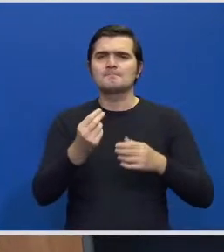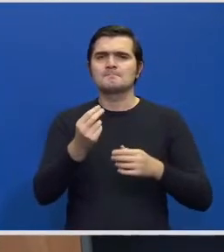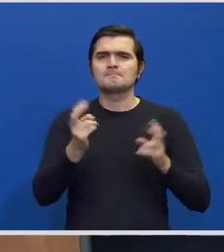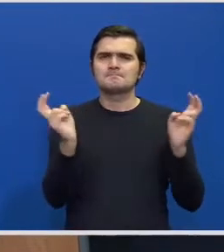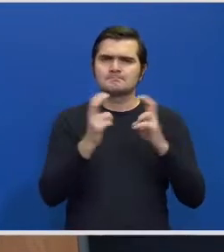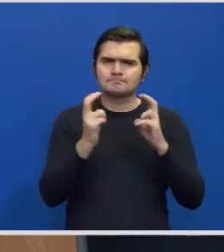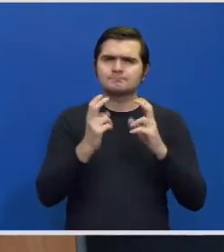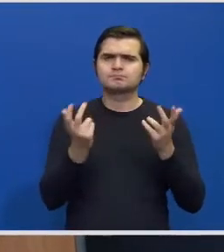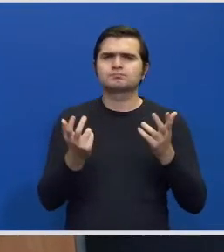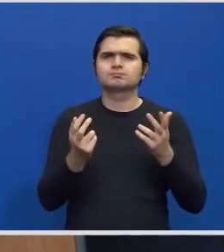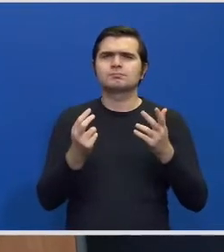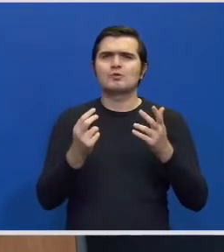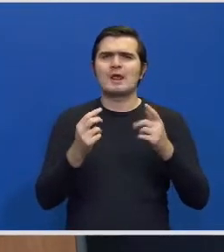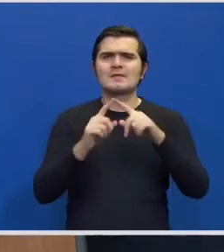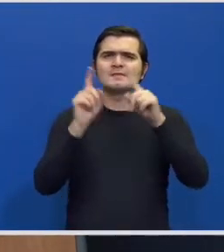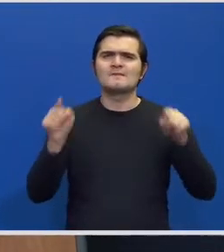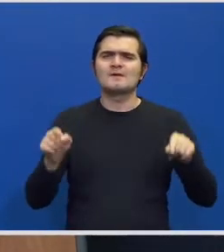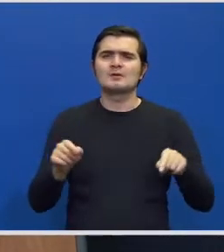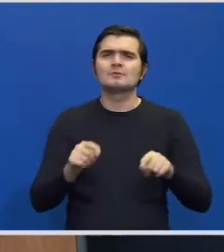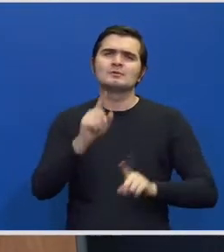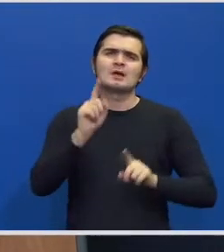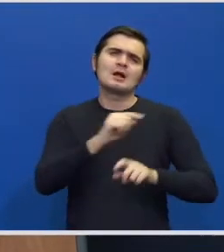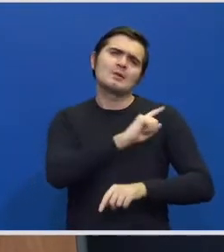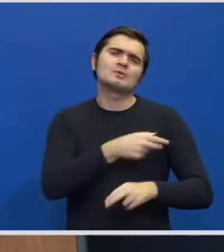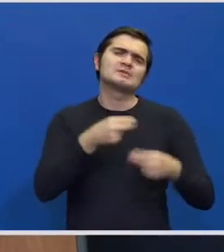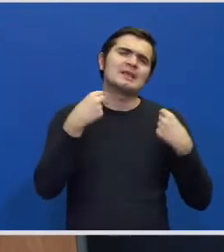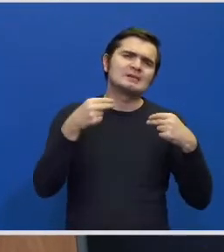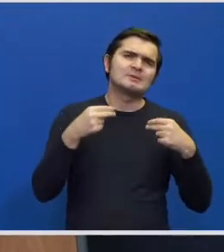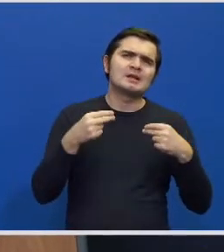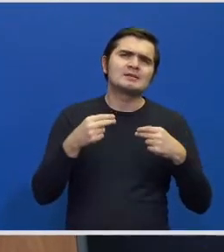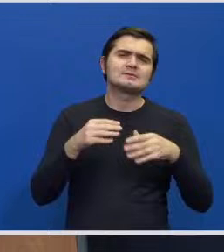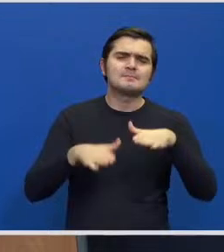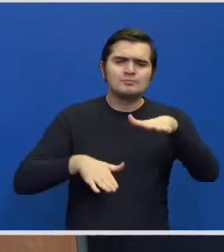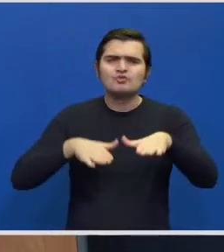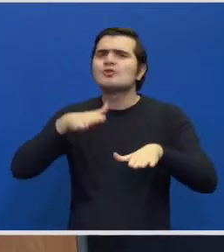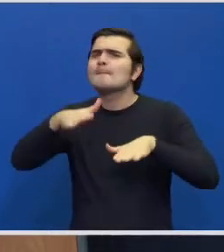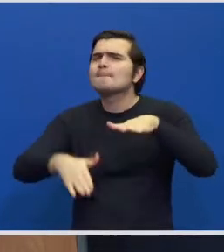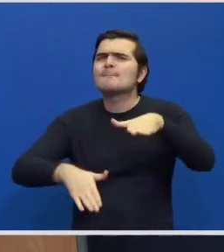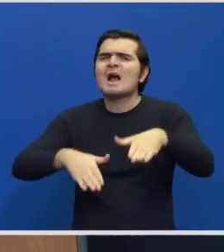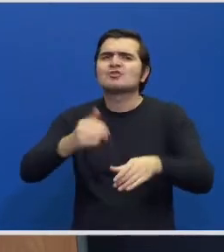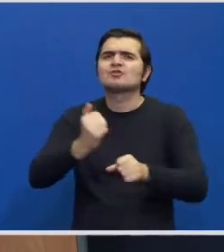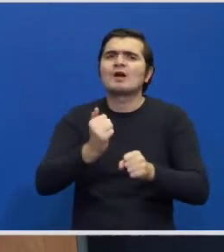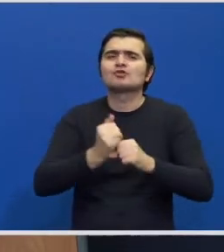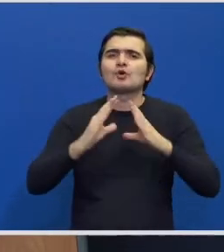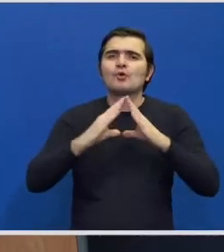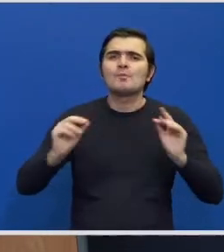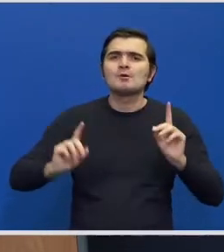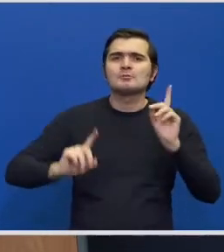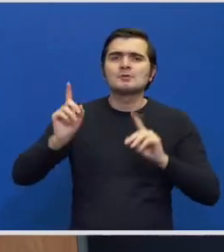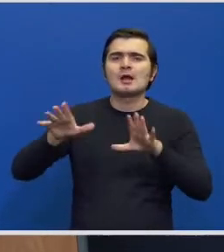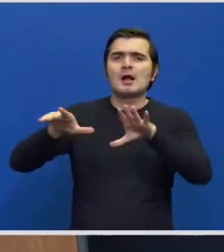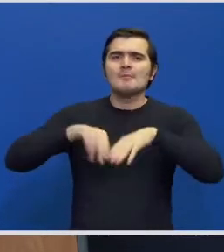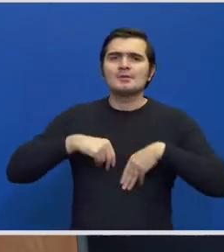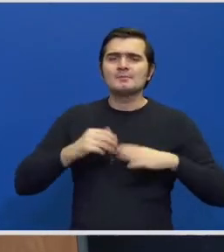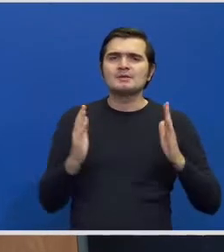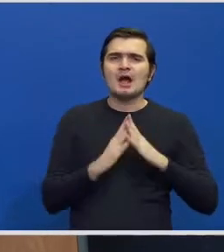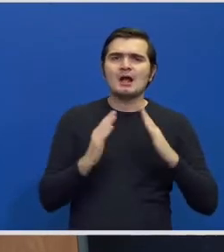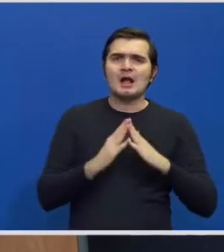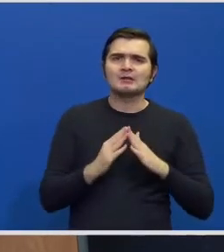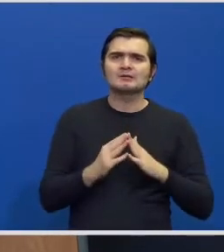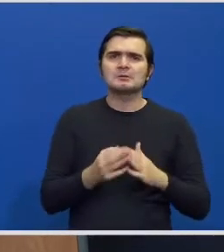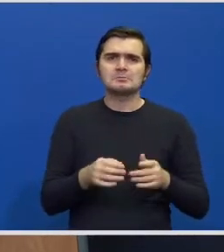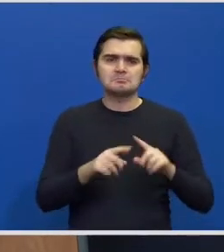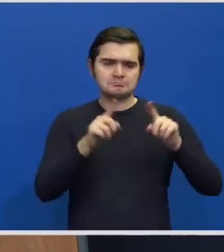pentru facturi, dacă ne puteți explica procedural ce pași trebuie să facă românul din momentul în care